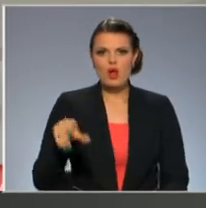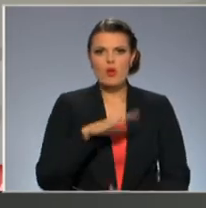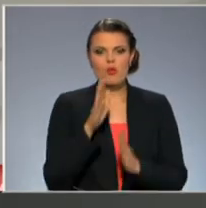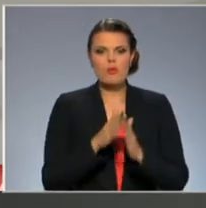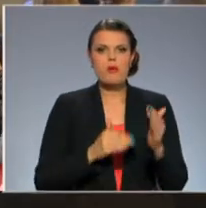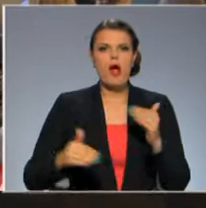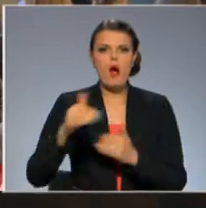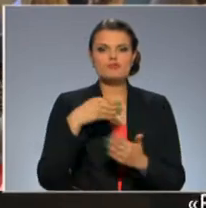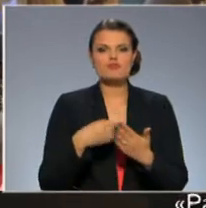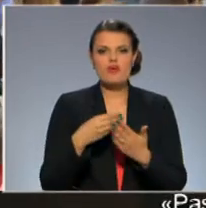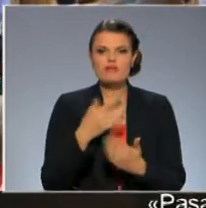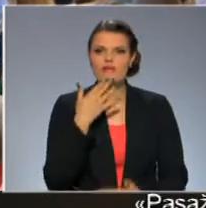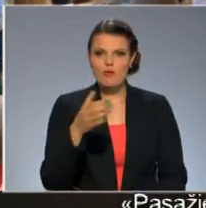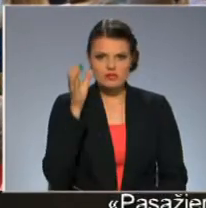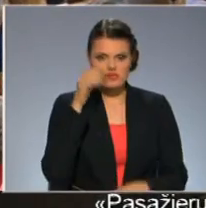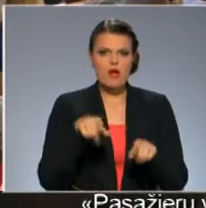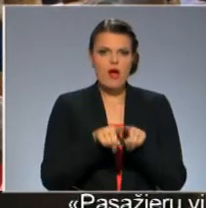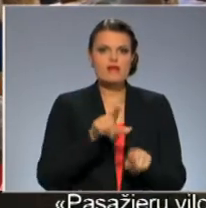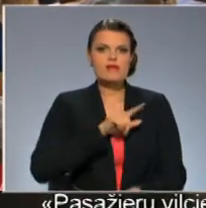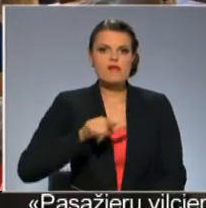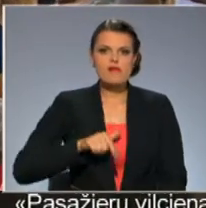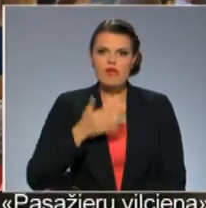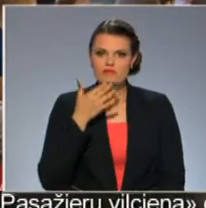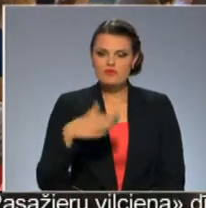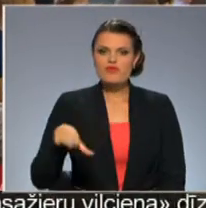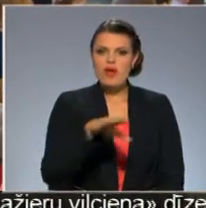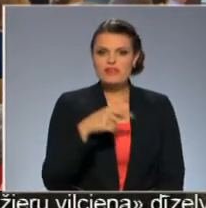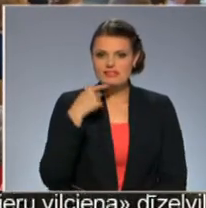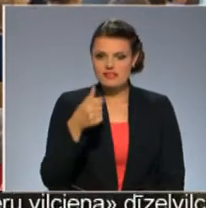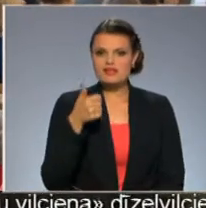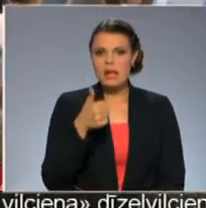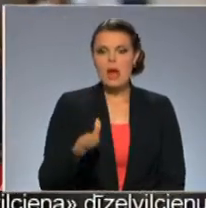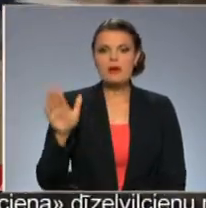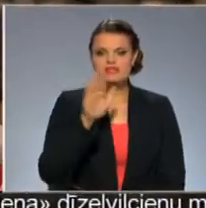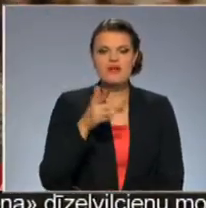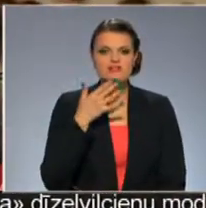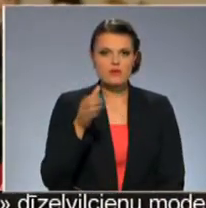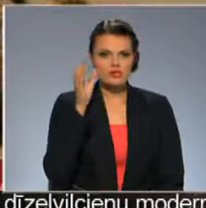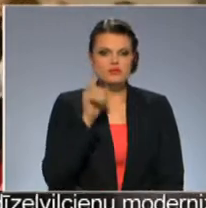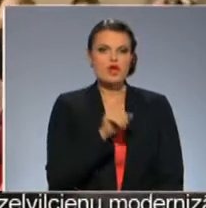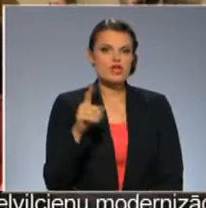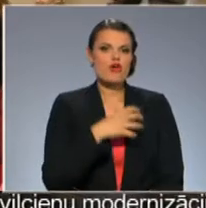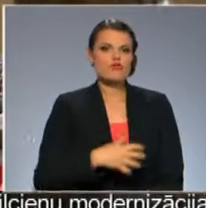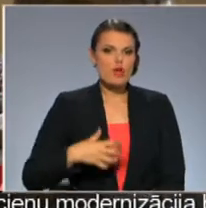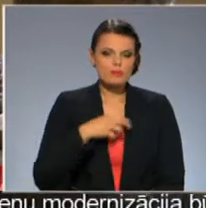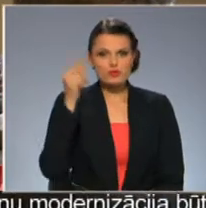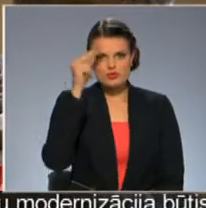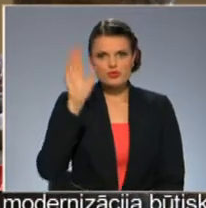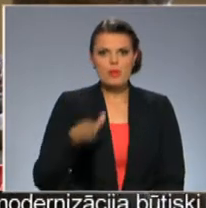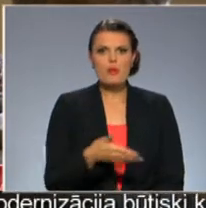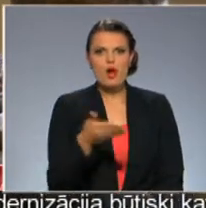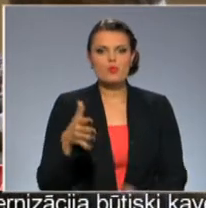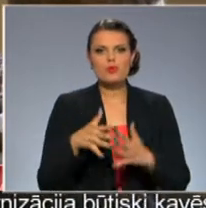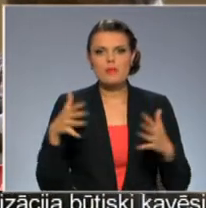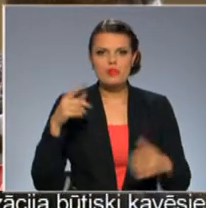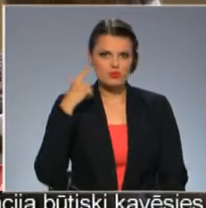augstu vērtē valodas zināšanas, to skaitā latviešu. Visi norādījuši, ka labas valsts valodas zināšanas ir nepieciešams studijām, par kurām daudz arī